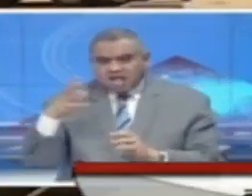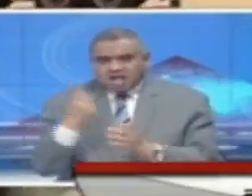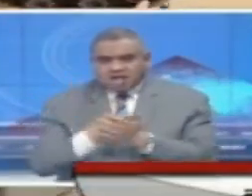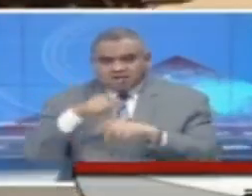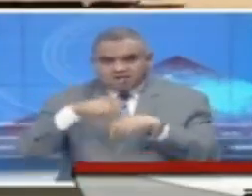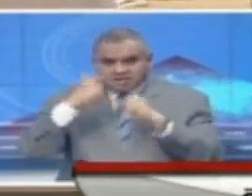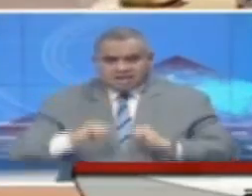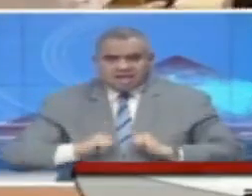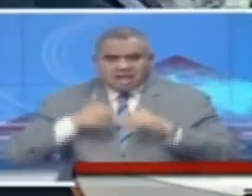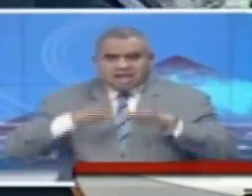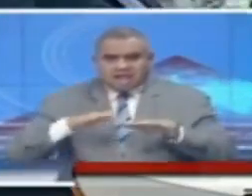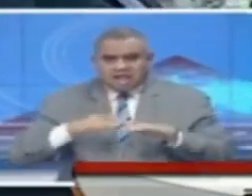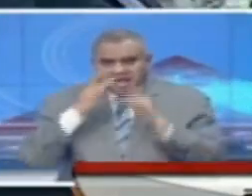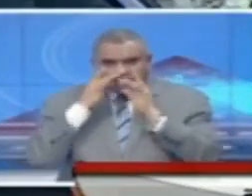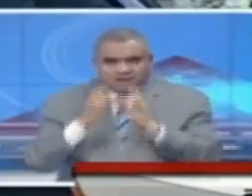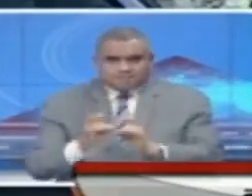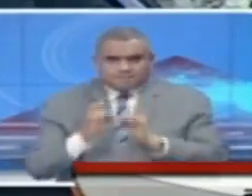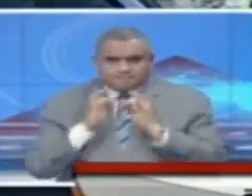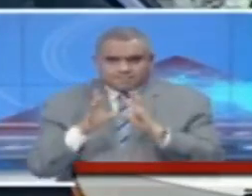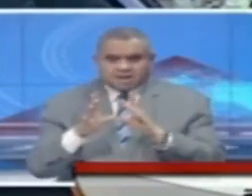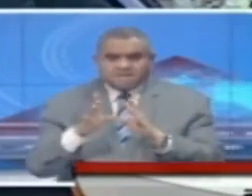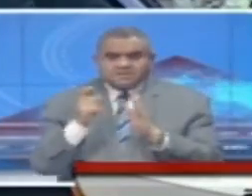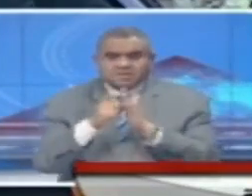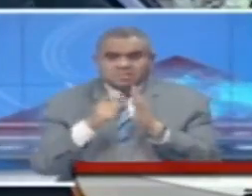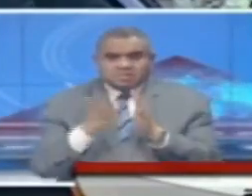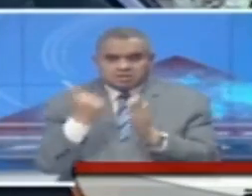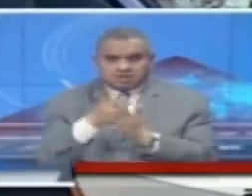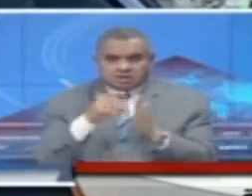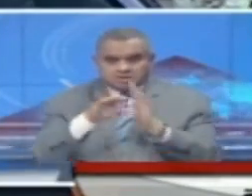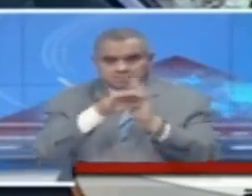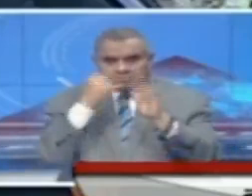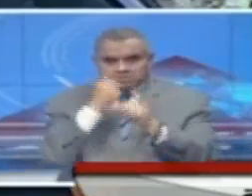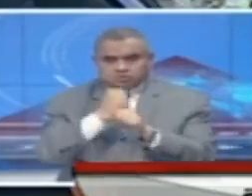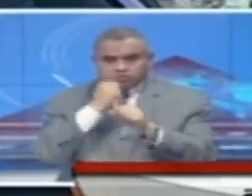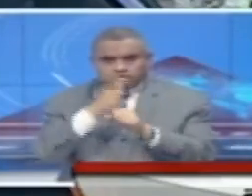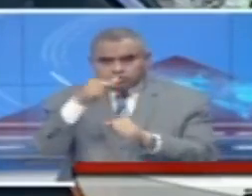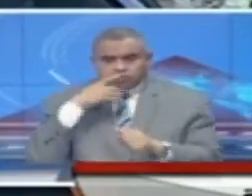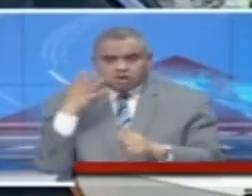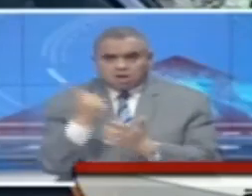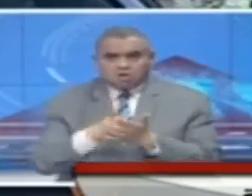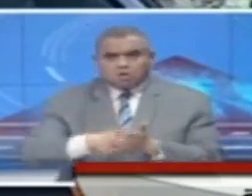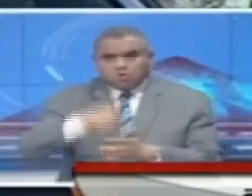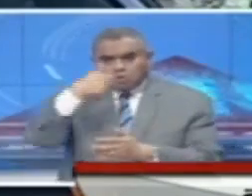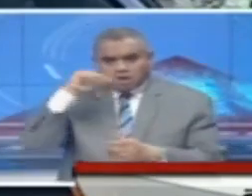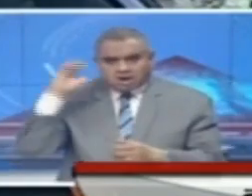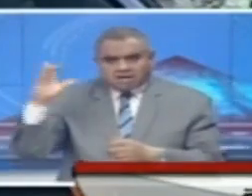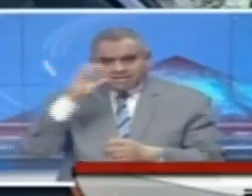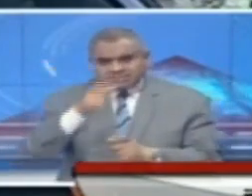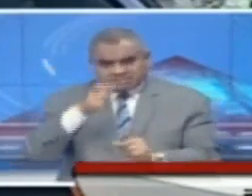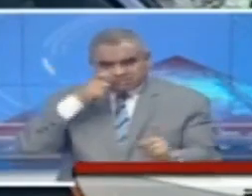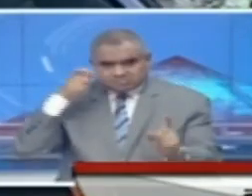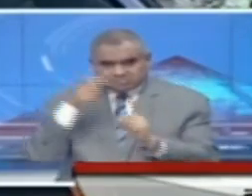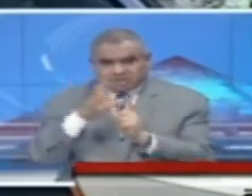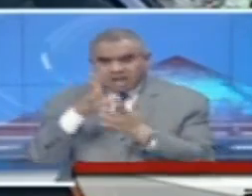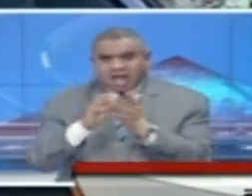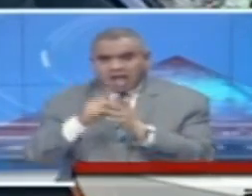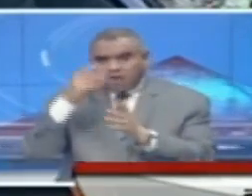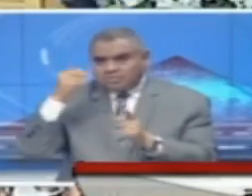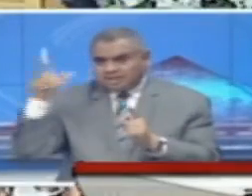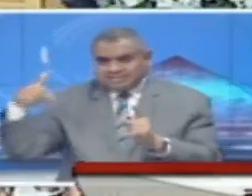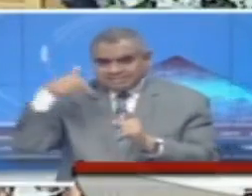للحياة الكريمة، أمر وضع على أجندة أولويات الرئيس عبد الفتاح السيسي منذ توليه